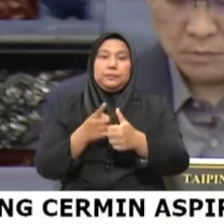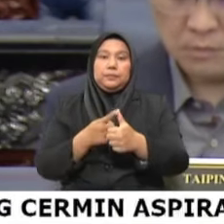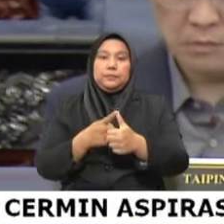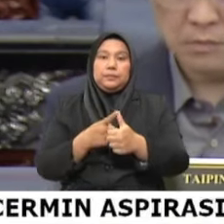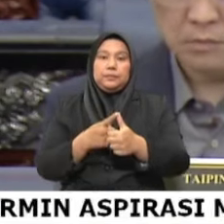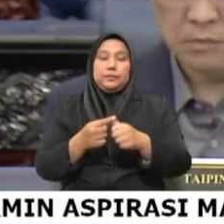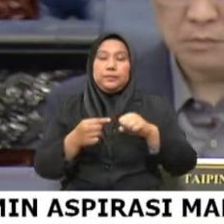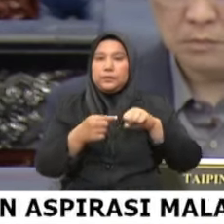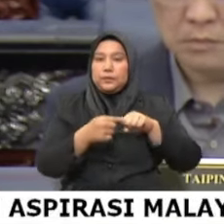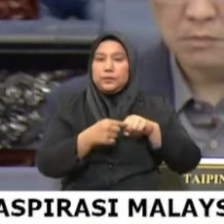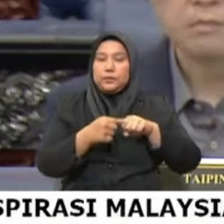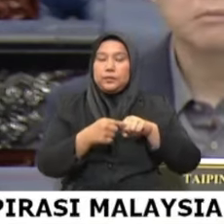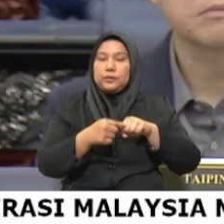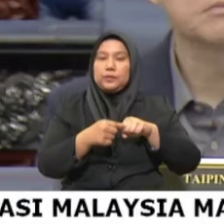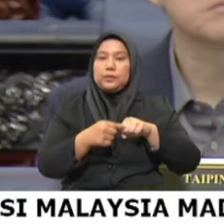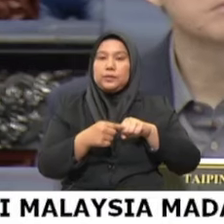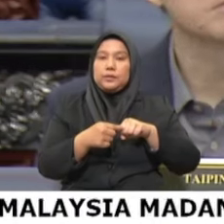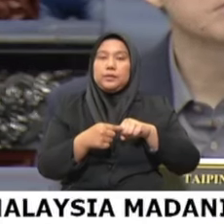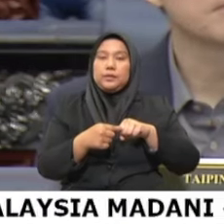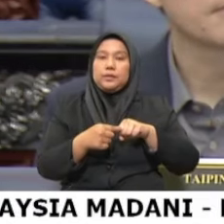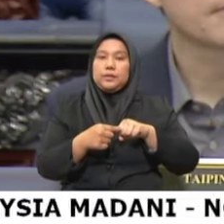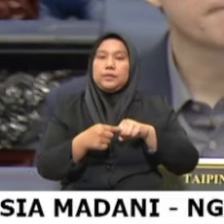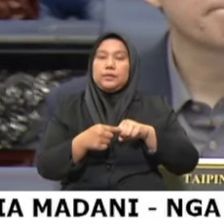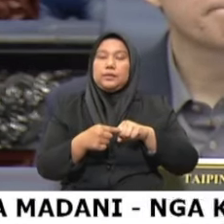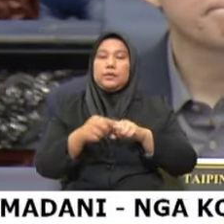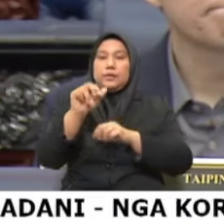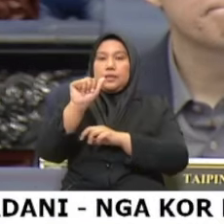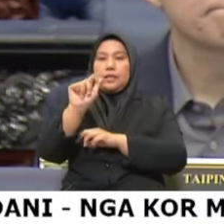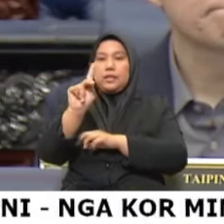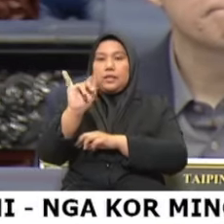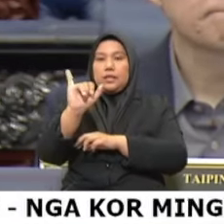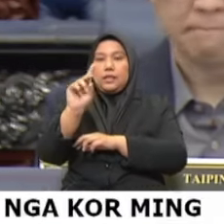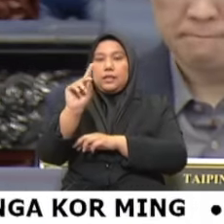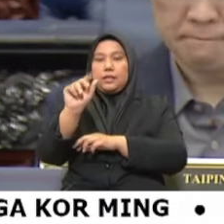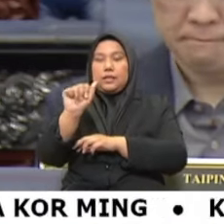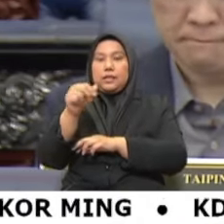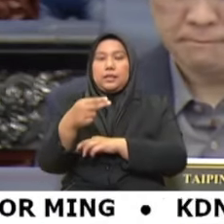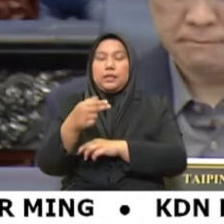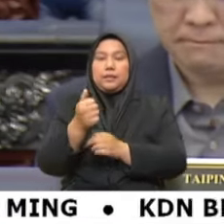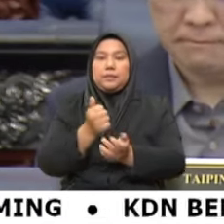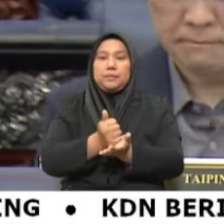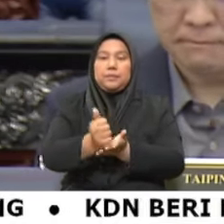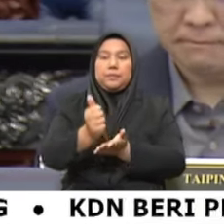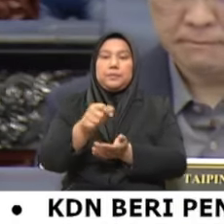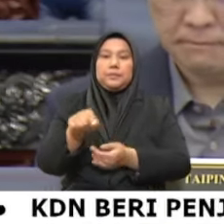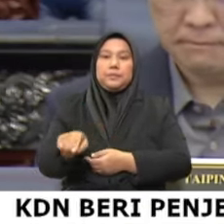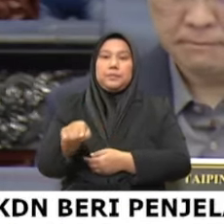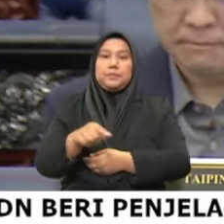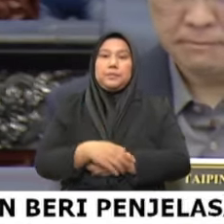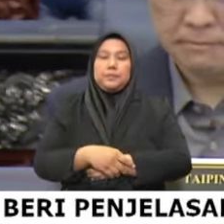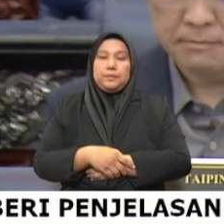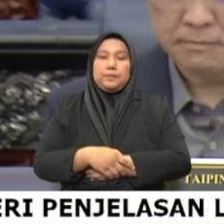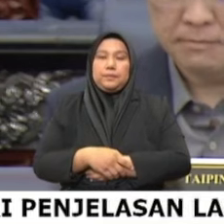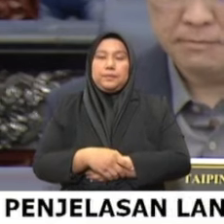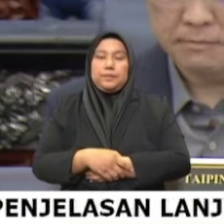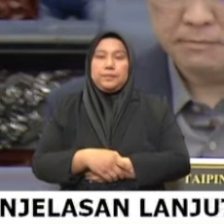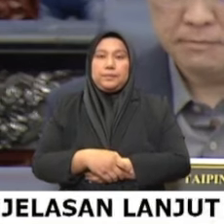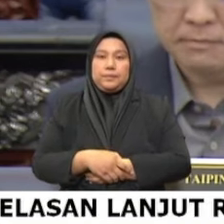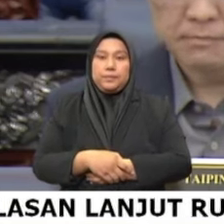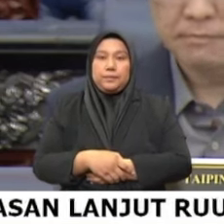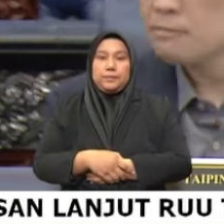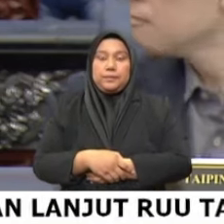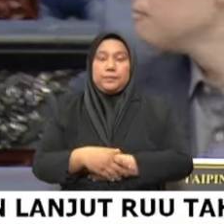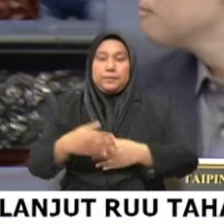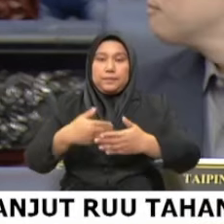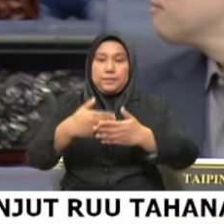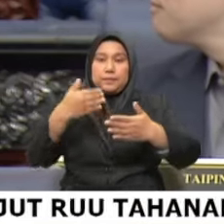iaitu tuduhan terhadap daripada aspek akidah. Sebenarnya kalau kita lihat sebelum untuk meneruskan